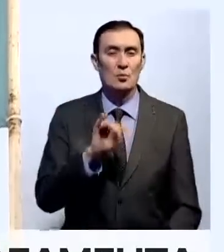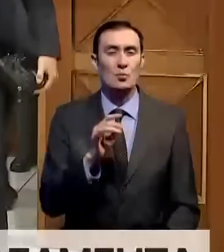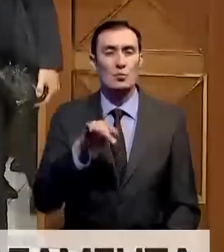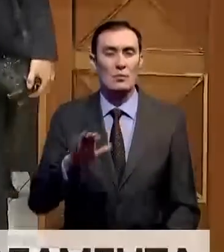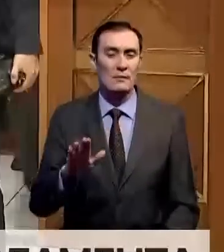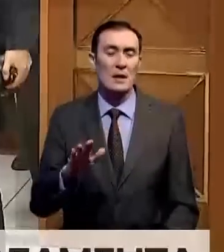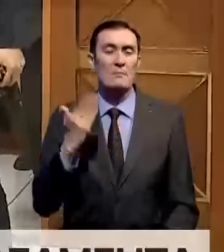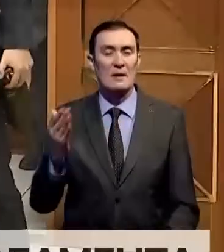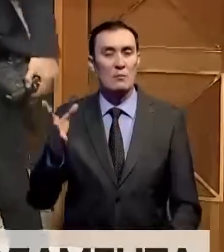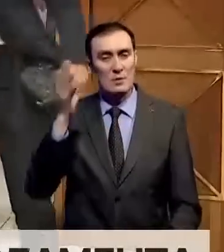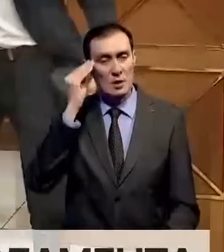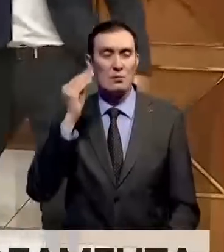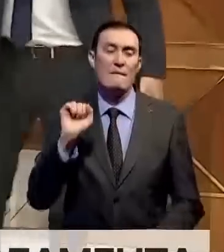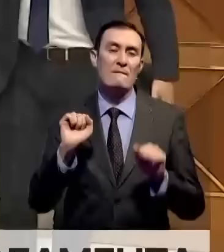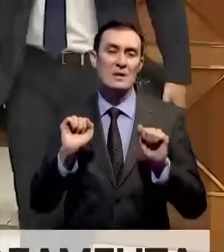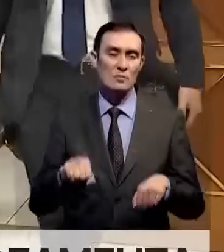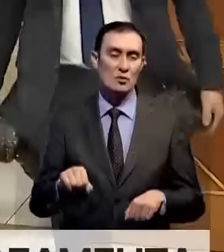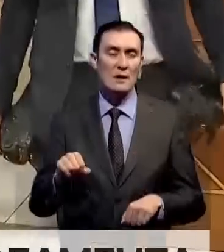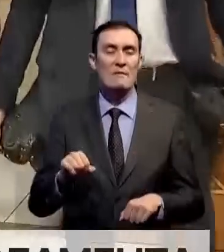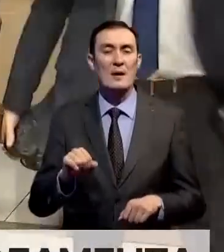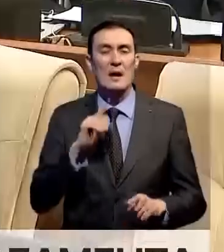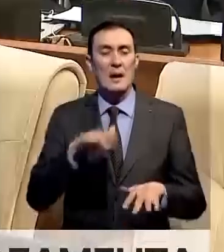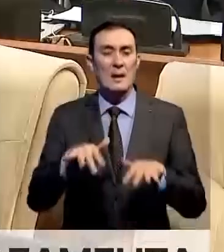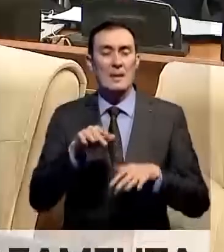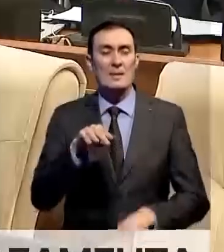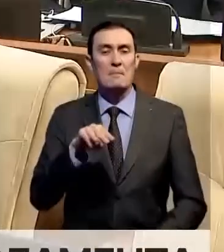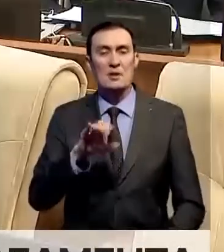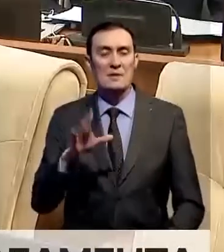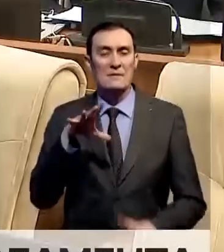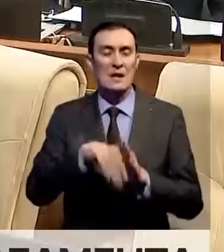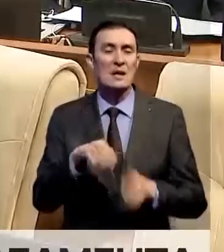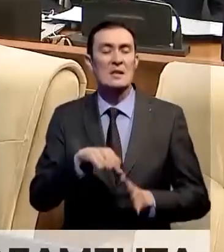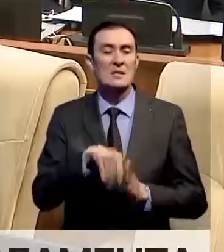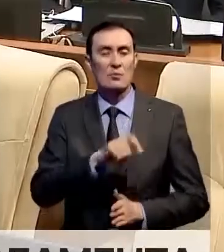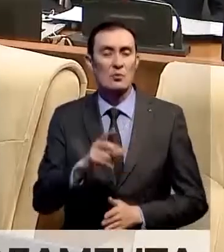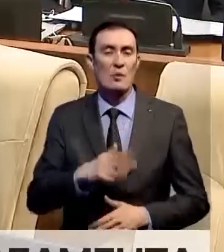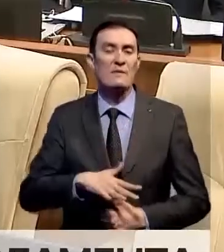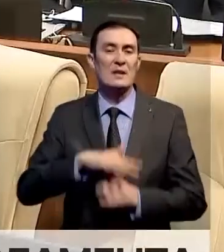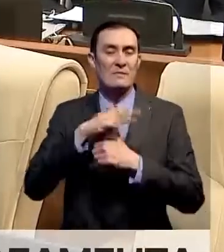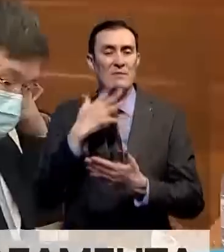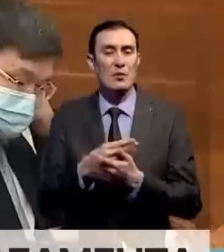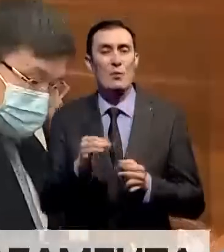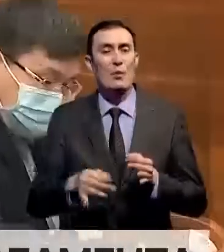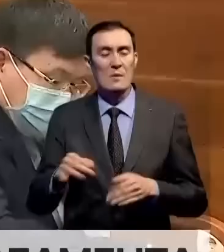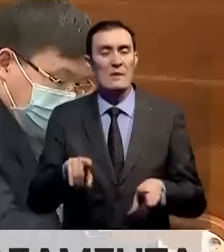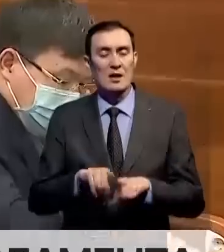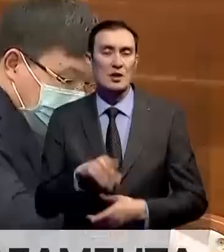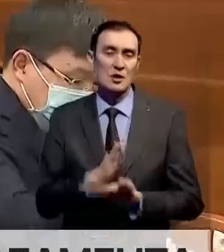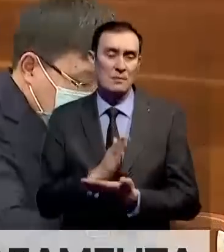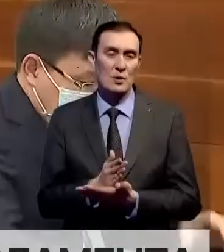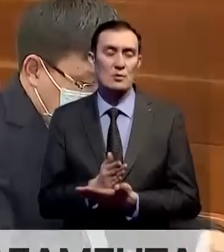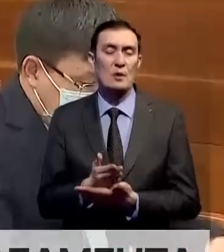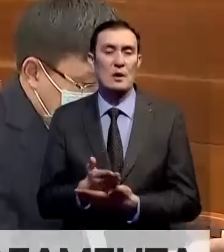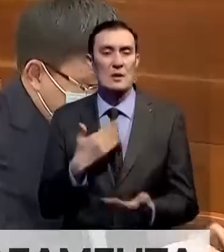Еркин Тукумов. По его мнению, вероятнее всего в Нижнюю палату пройдут депутаты, которые пользуются авторитетом в своем регионе, а также имеют тесную